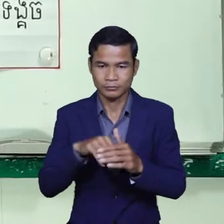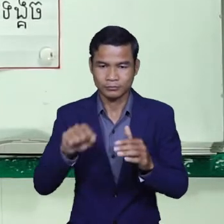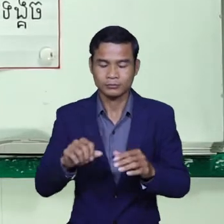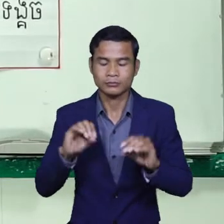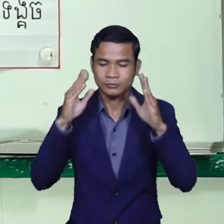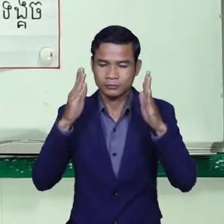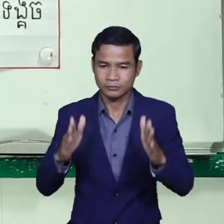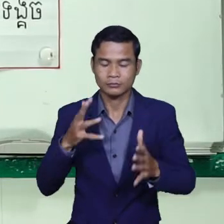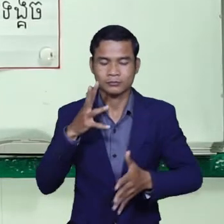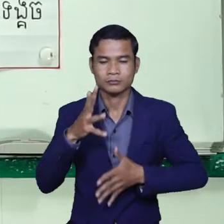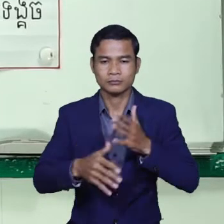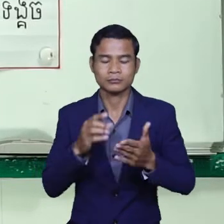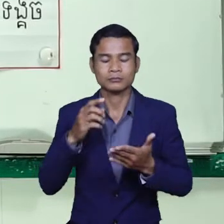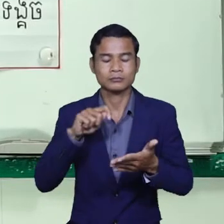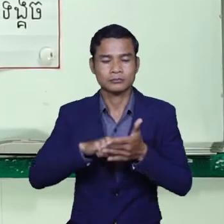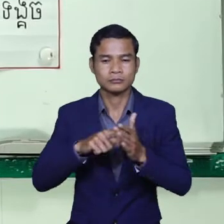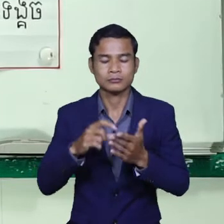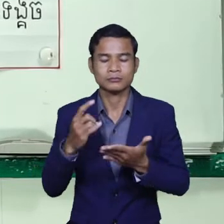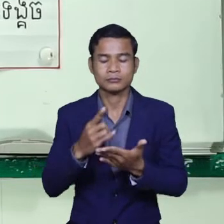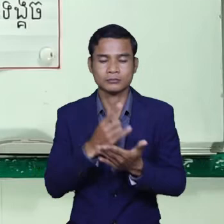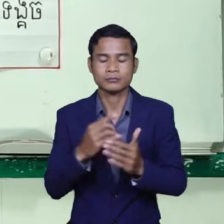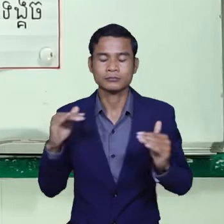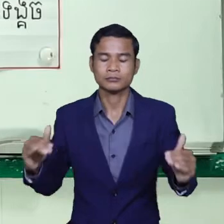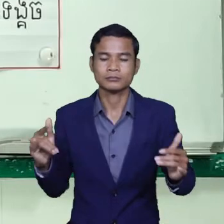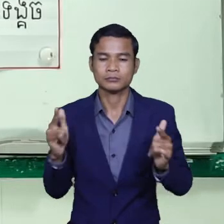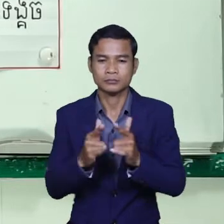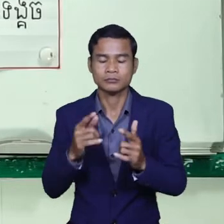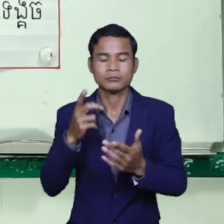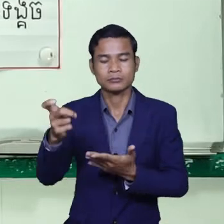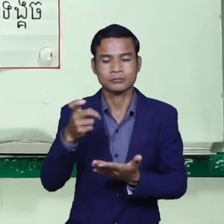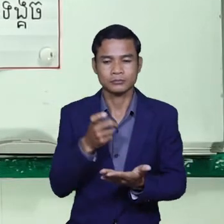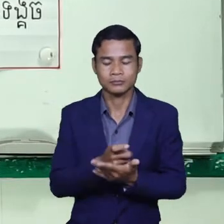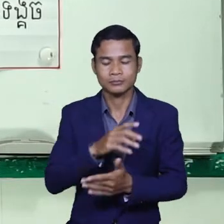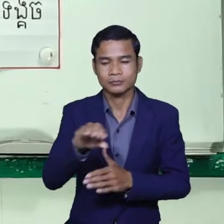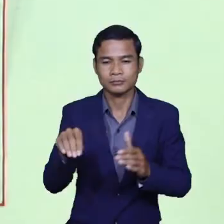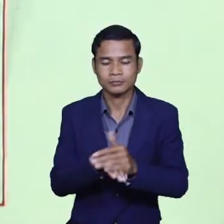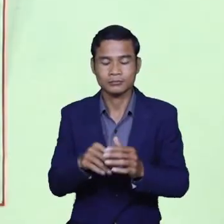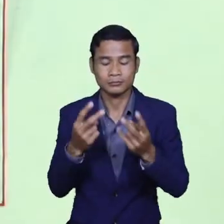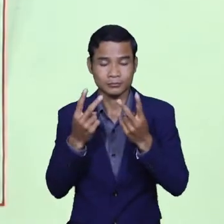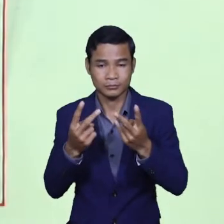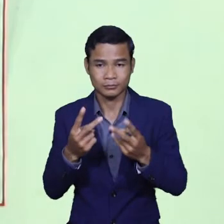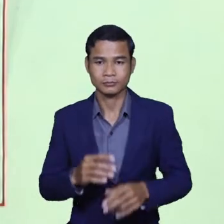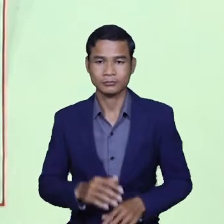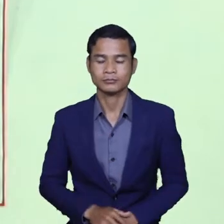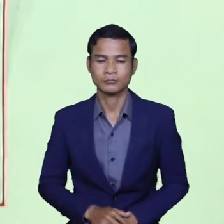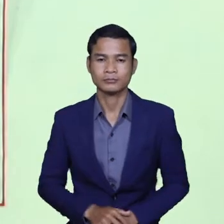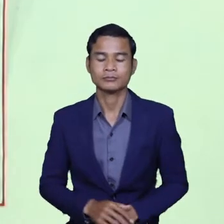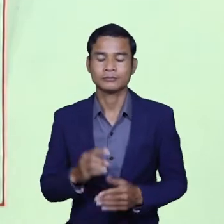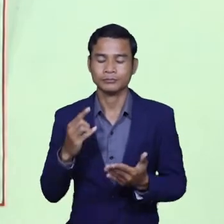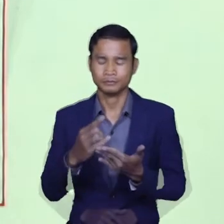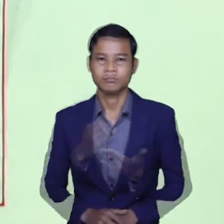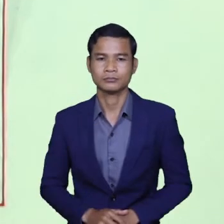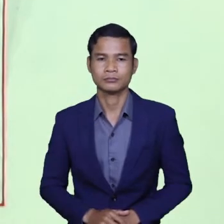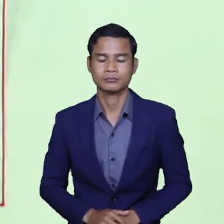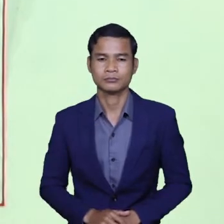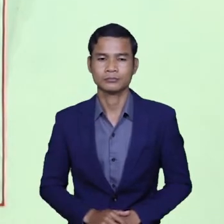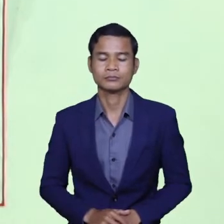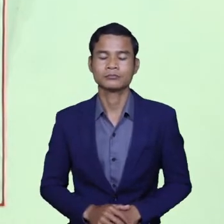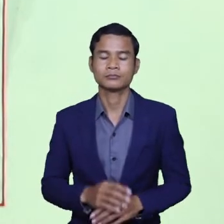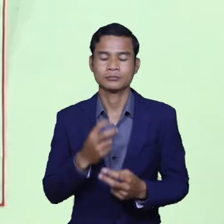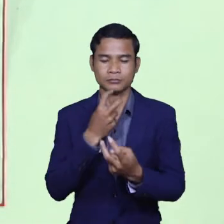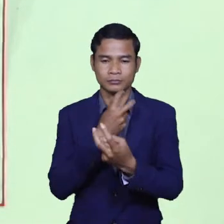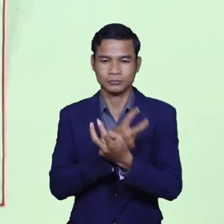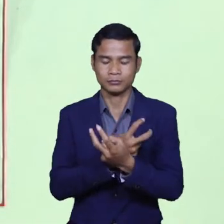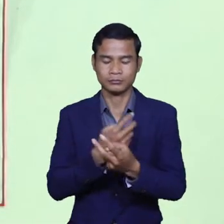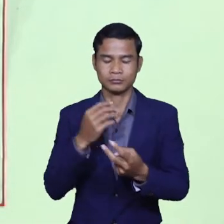ងអ្នកគ្រូនឹងអានចាខ្លឹមសារមេរៀនសង្ខេបនេះចាជាគំរូសម្រាប់កូនកូនទាំងអស់គ្នា មេរៀនសង្ខេបឆ្អឹងអា